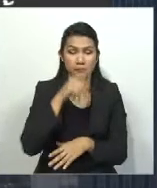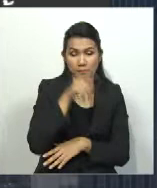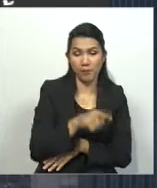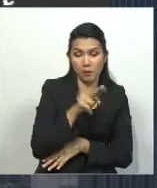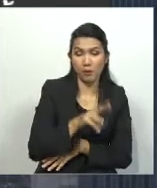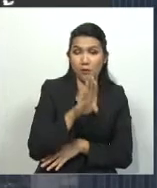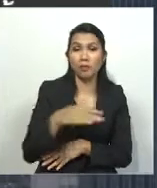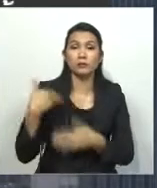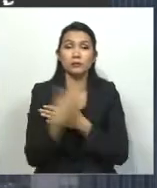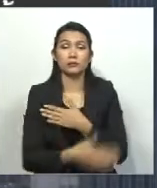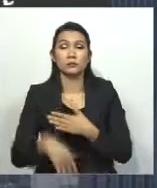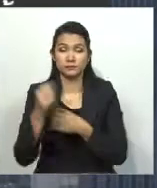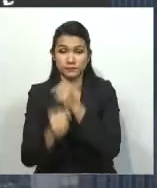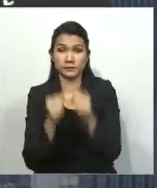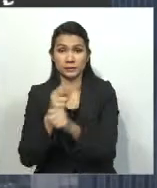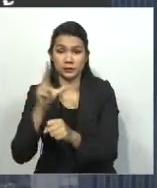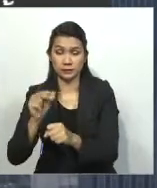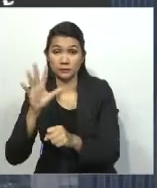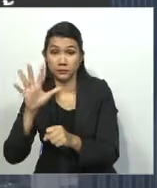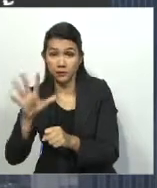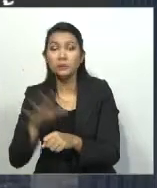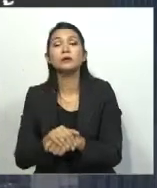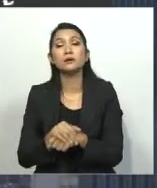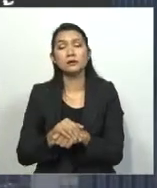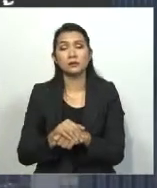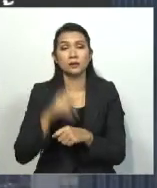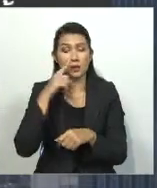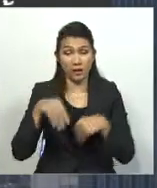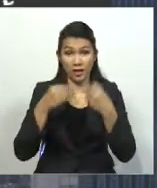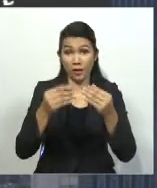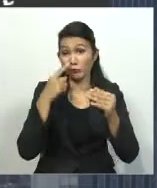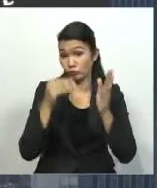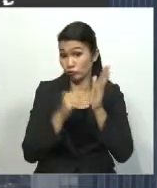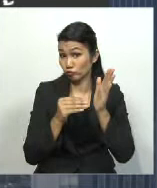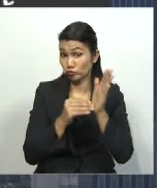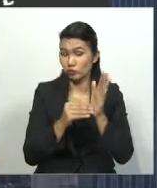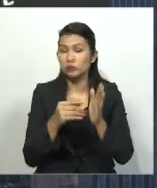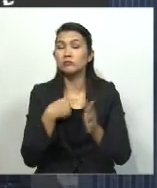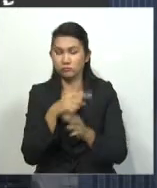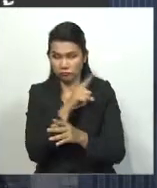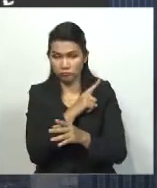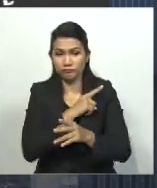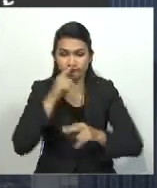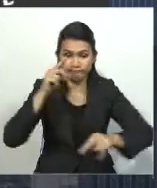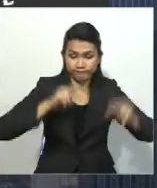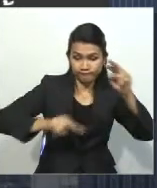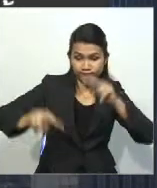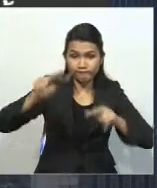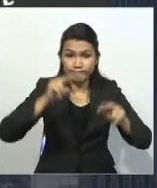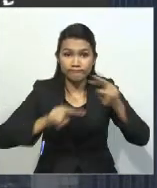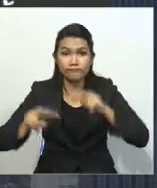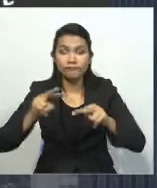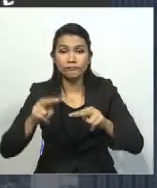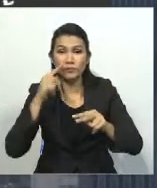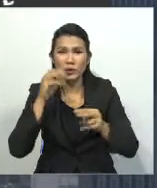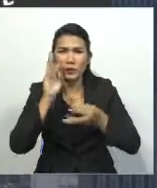าธารณสุขปี2535ได้นะครับโดยให้ทางกรุงเทพมหานครเป็นพื้นที่ควบคุม เหตุที่ก่